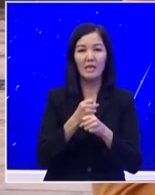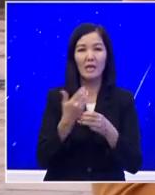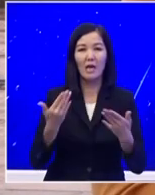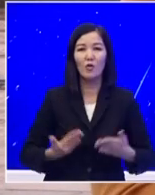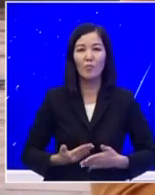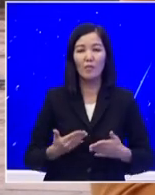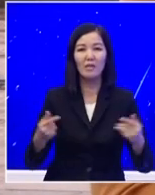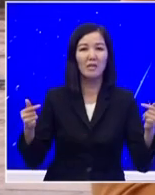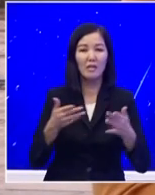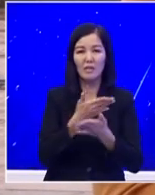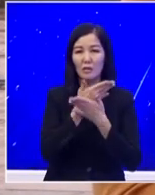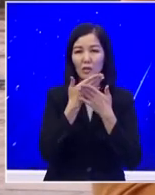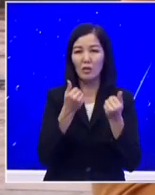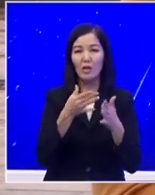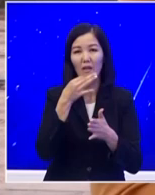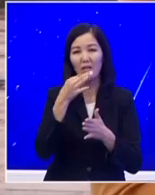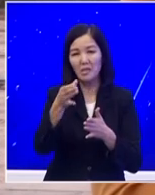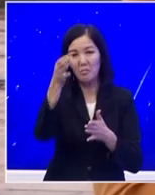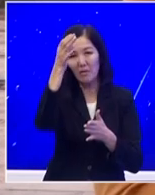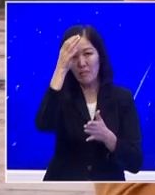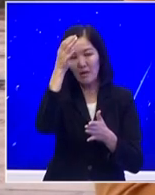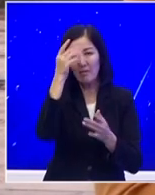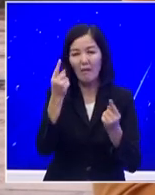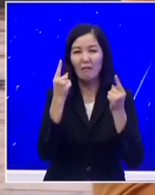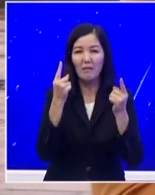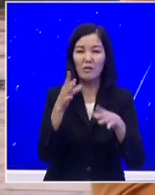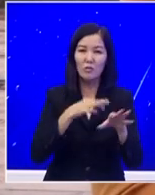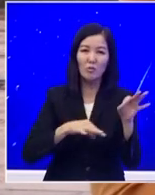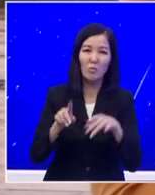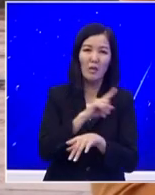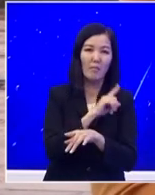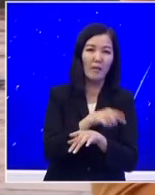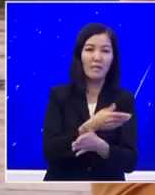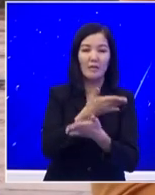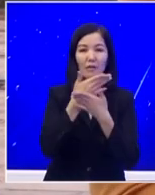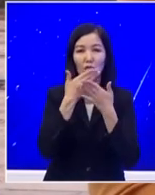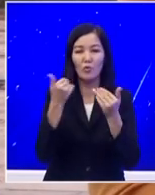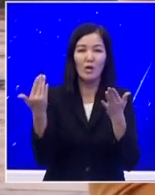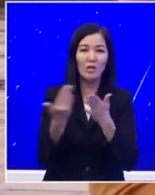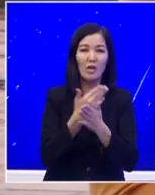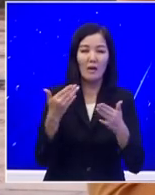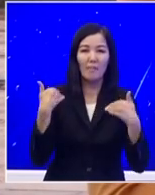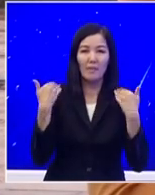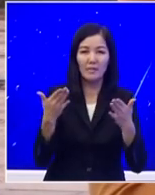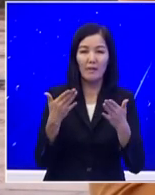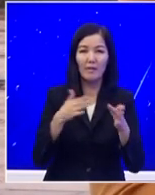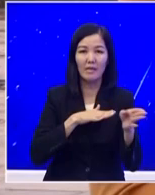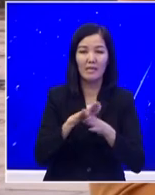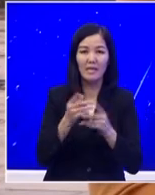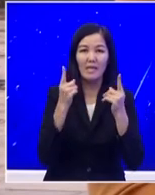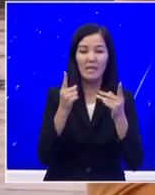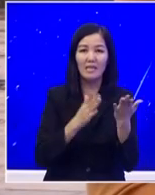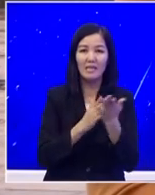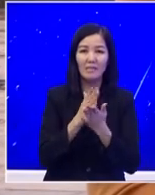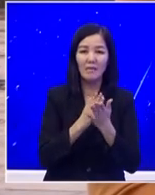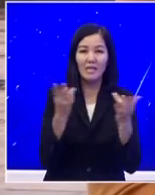Мемлекеттік аппарат өкілдерінде тәжірибе, білім, тың бастама, батылдық жоқ. Жаңа бастамаларды жүзеге асыратын тың кадрлер керек,